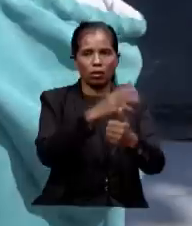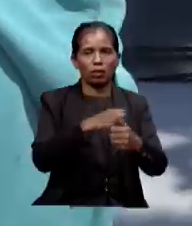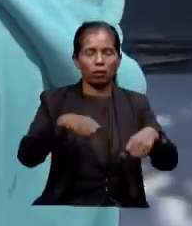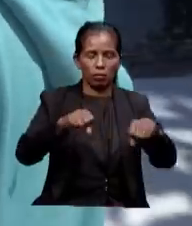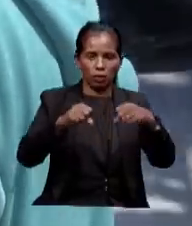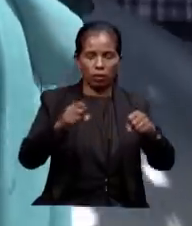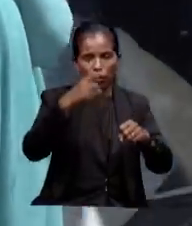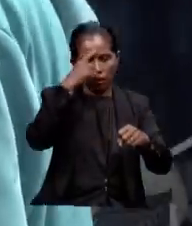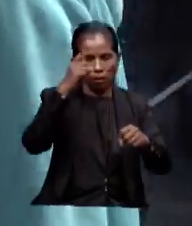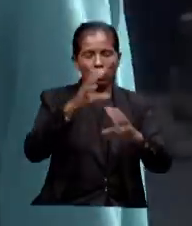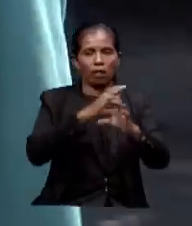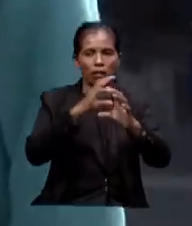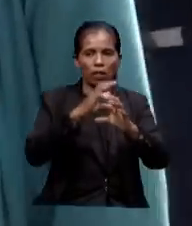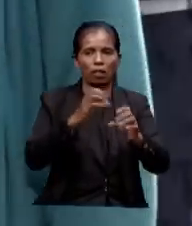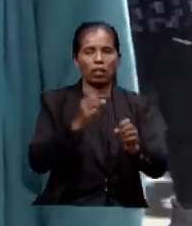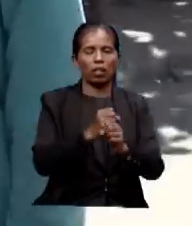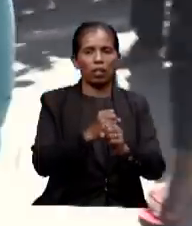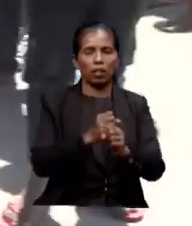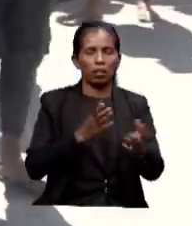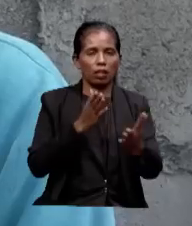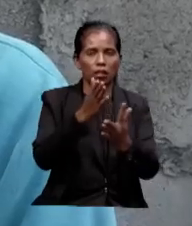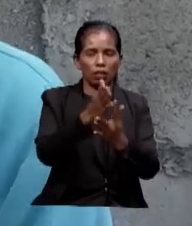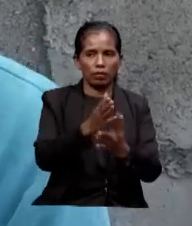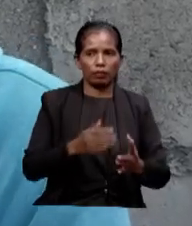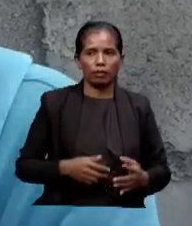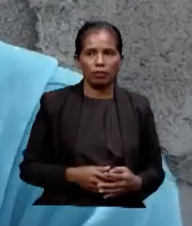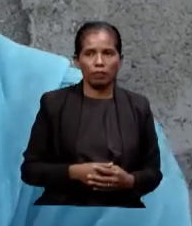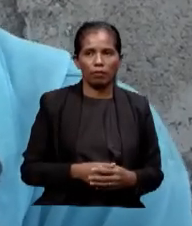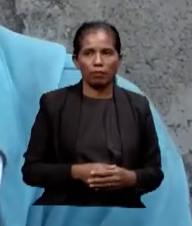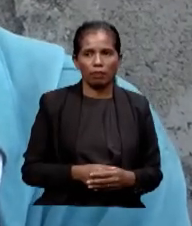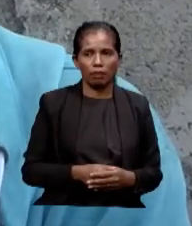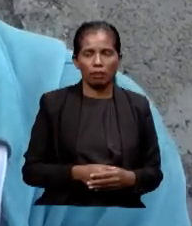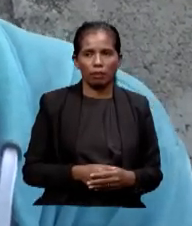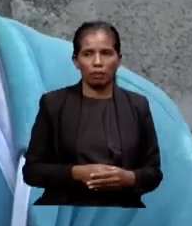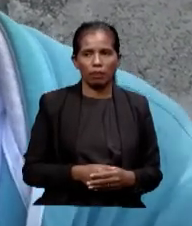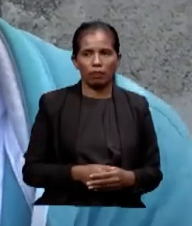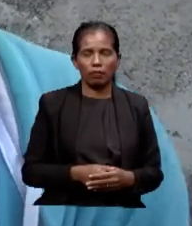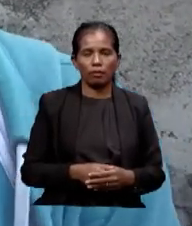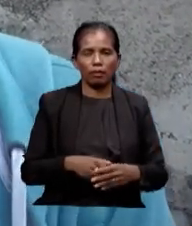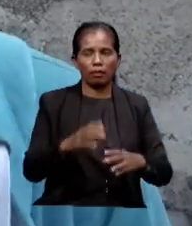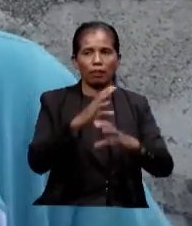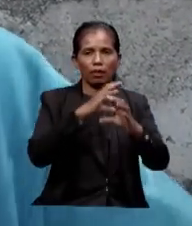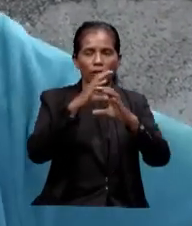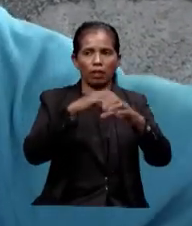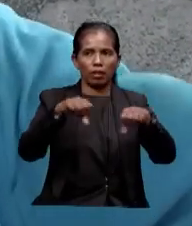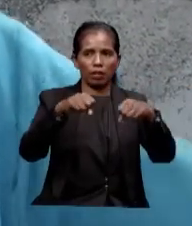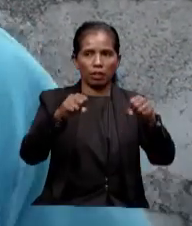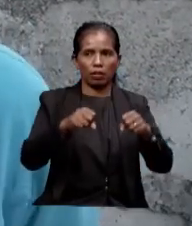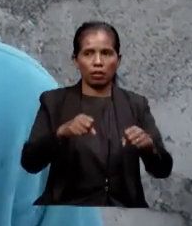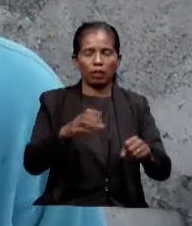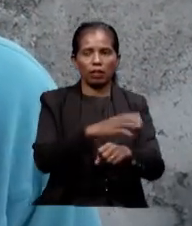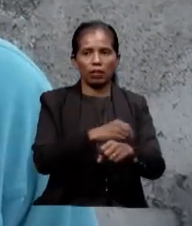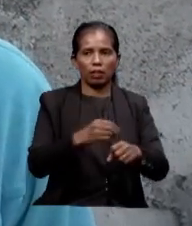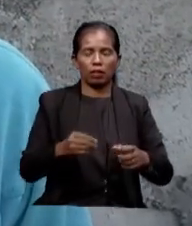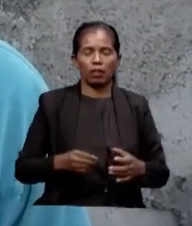motorne tamba kareta refere halai kontra direção. Ay ausi ne ba atu ba betesi vidru ne be mane be katuas